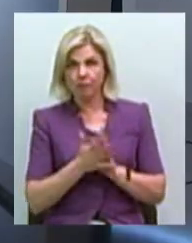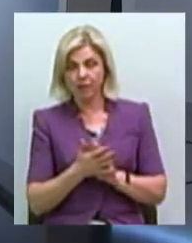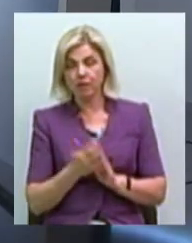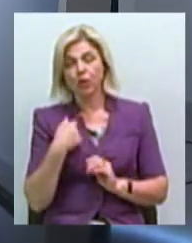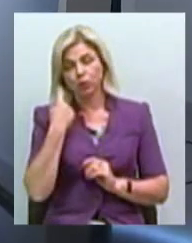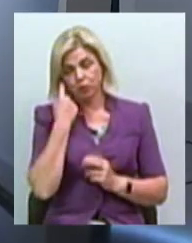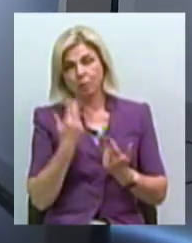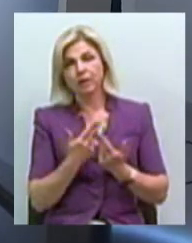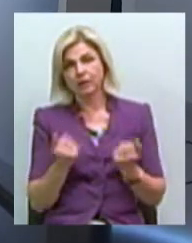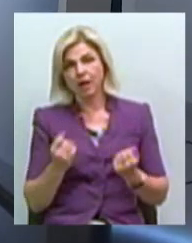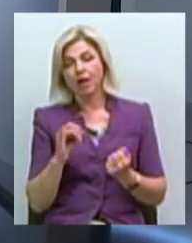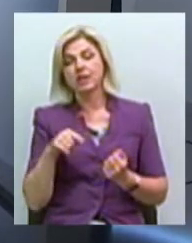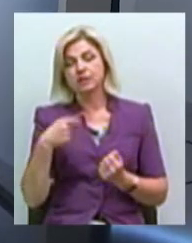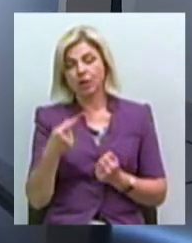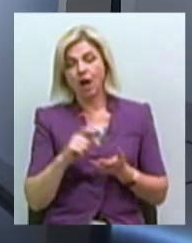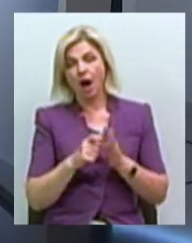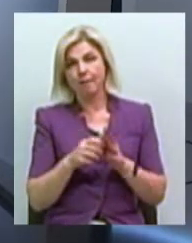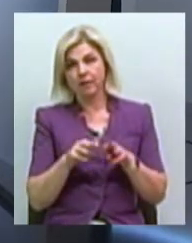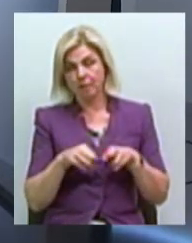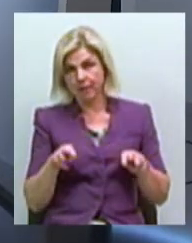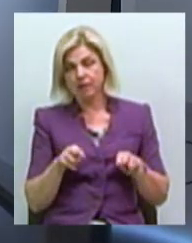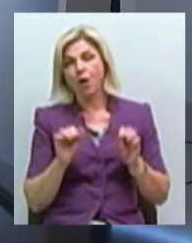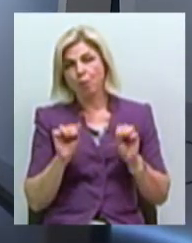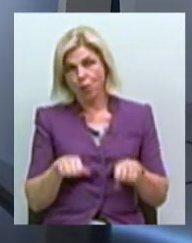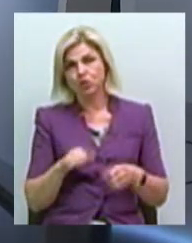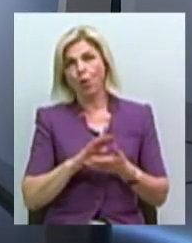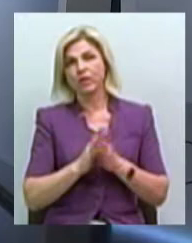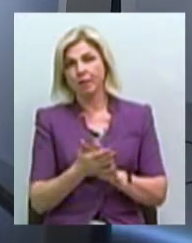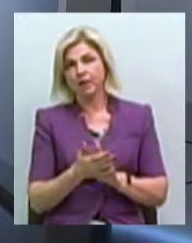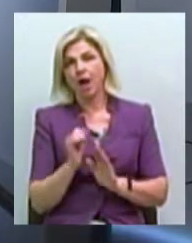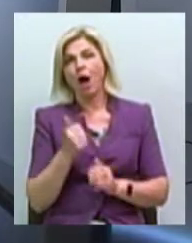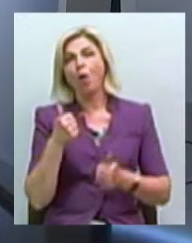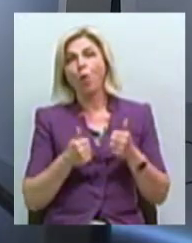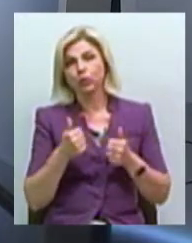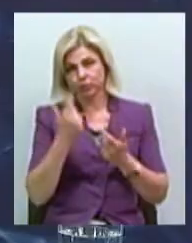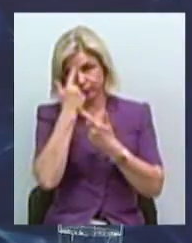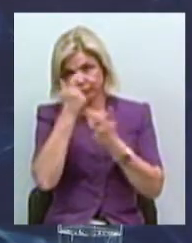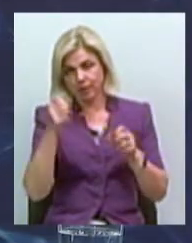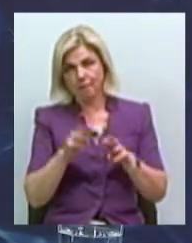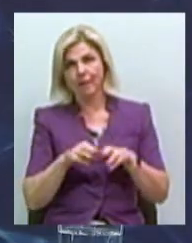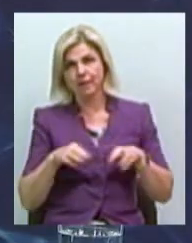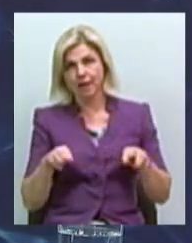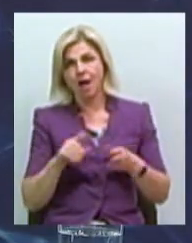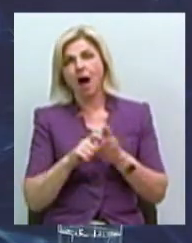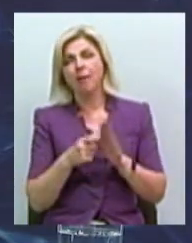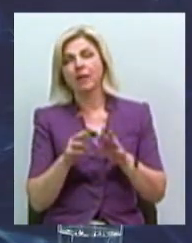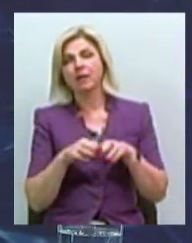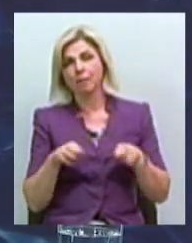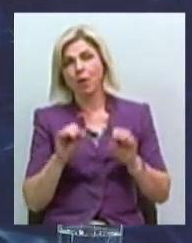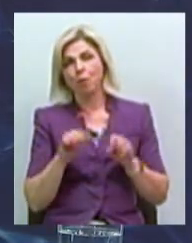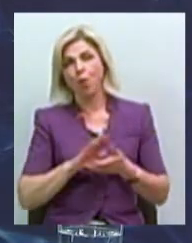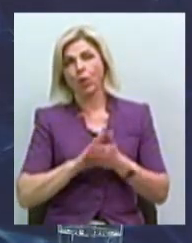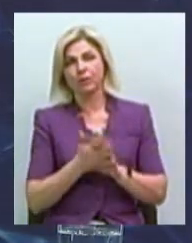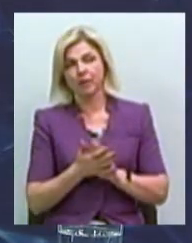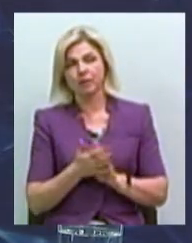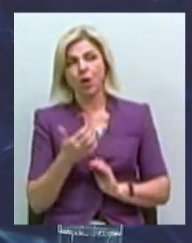І наступний Кабінет міністрів може його відмінити. А конкурс оголошує міністр. Тобто і міністр, і Кабінет міністрів зможуть його відмінити. Я